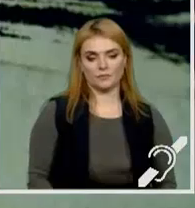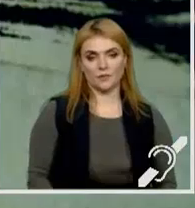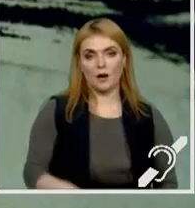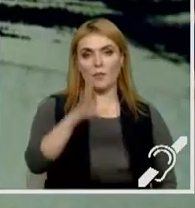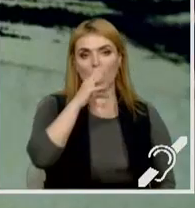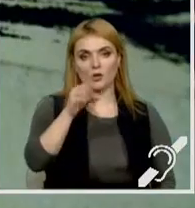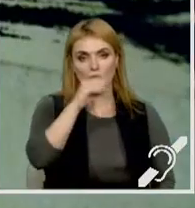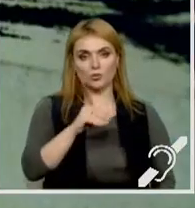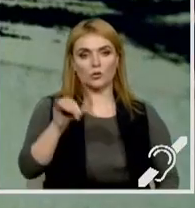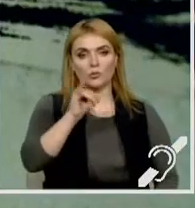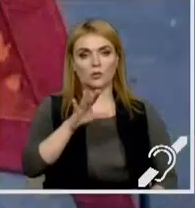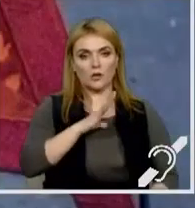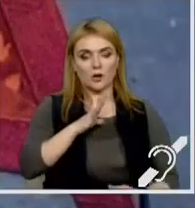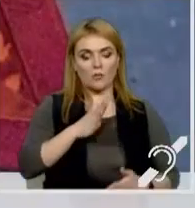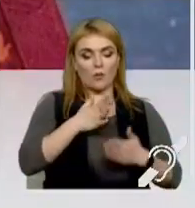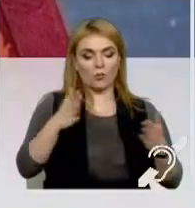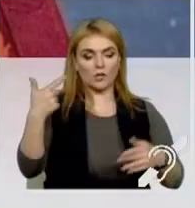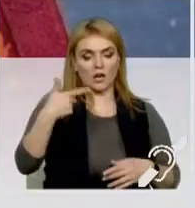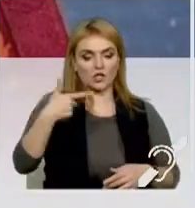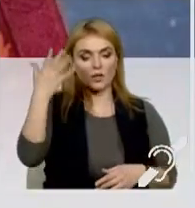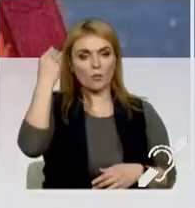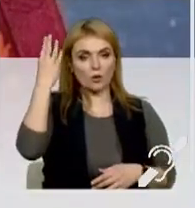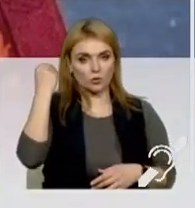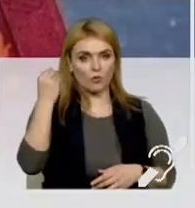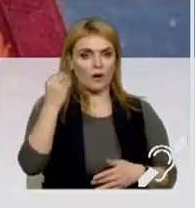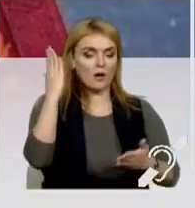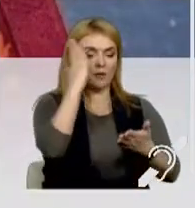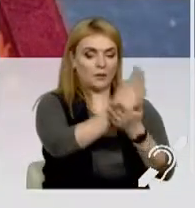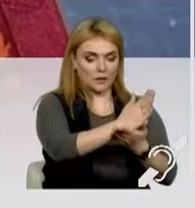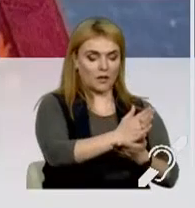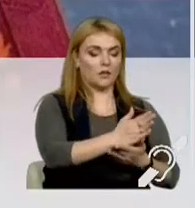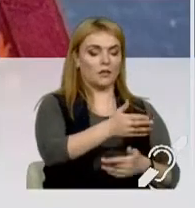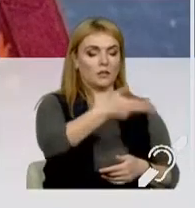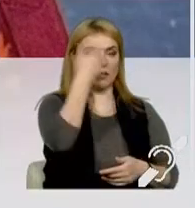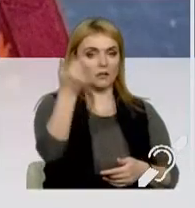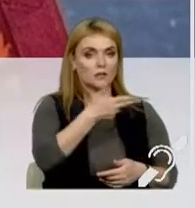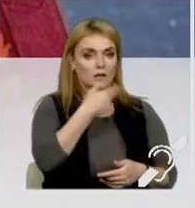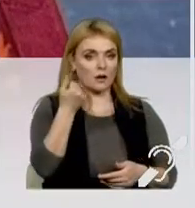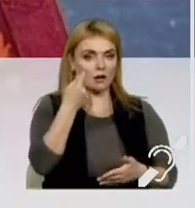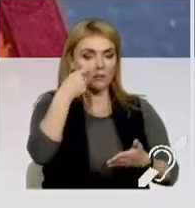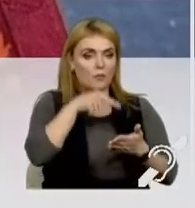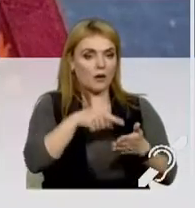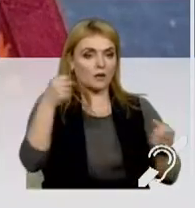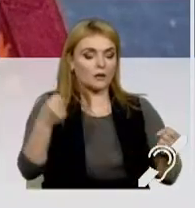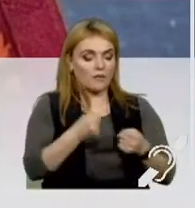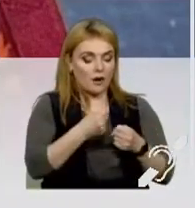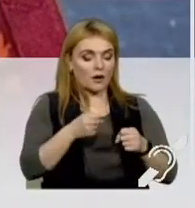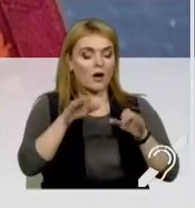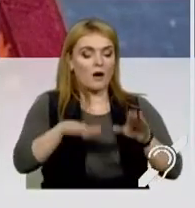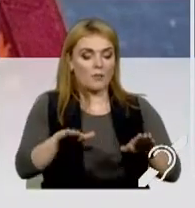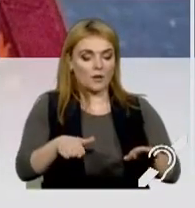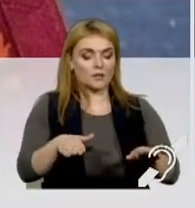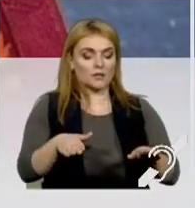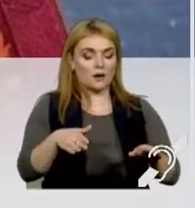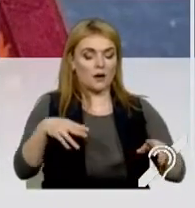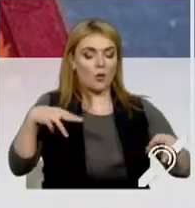un microbuz în care se aflau mai mulți cetățeni ai Republicii Moldova aflat în drum spre Italia a fost implicat într un accident rutier pe o autostradă din